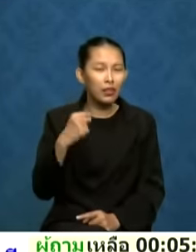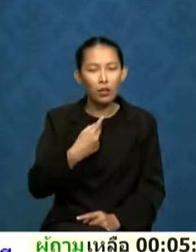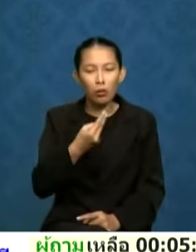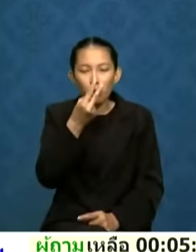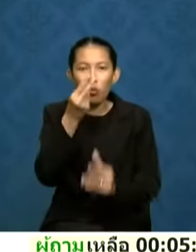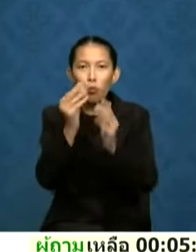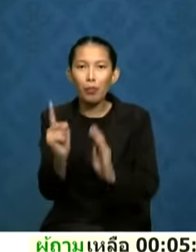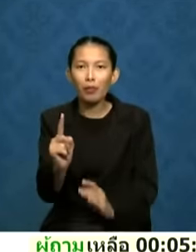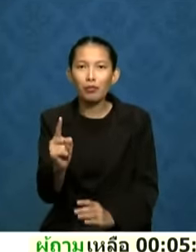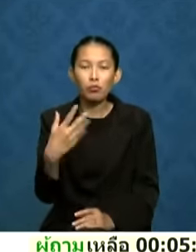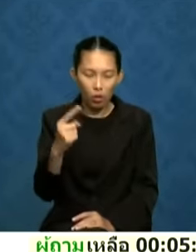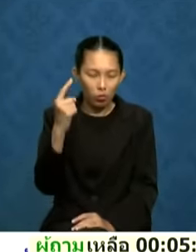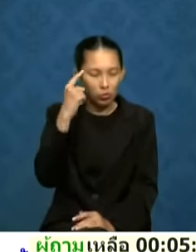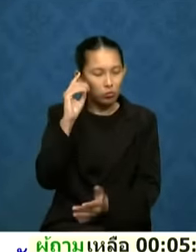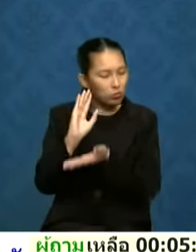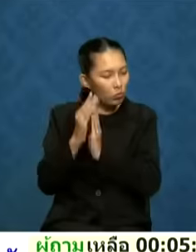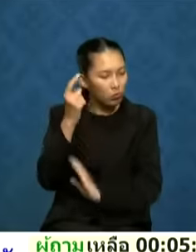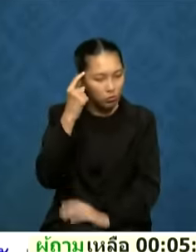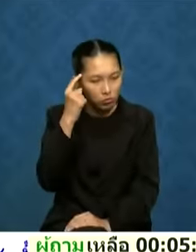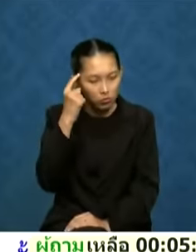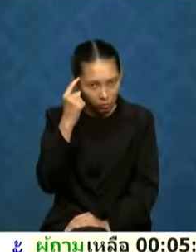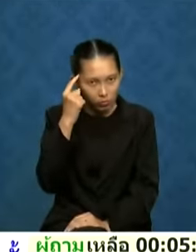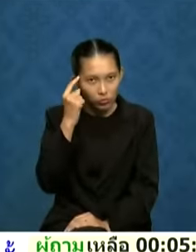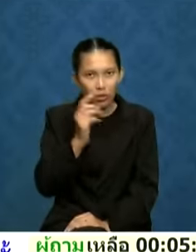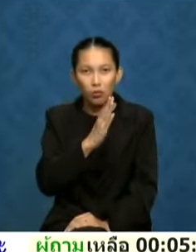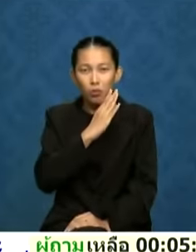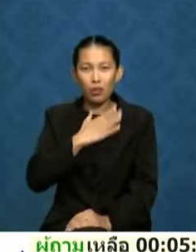นี้ยงไแลเอมาคดครั